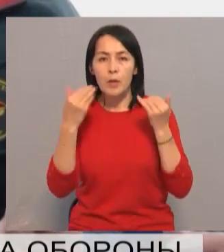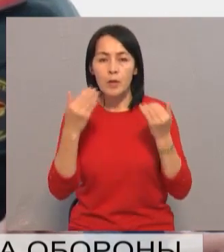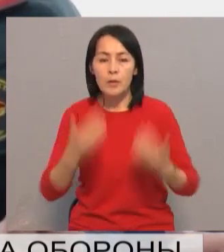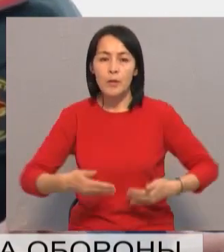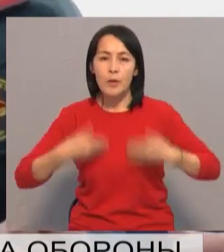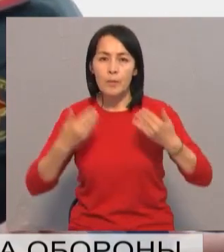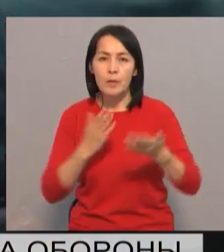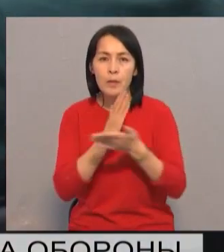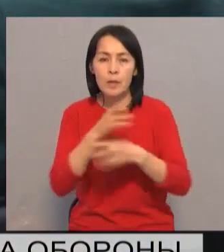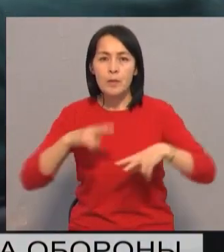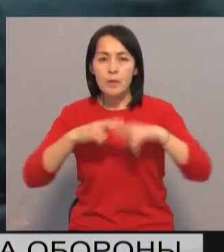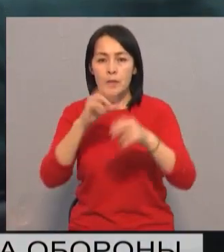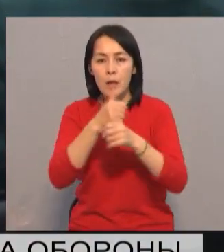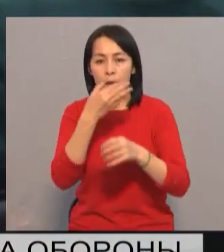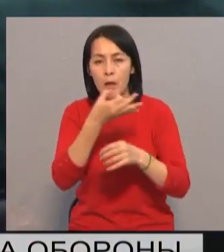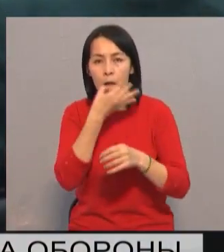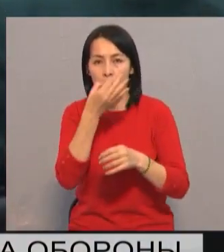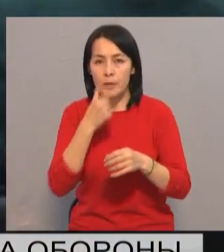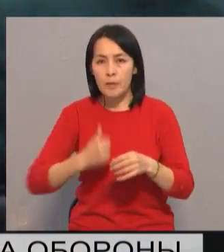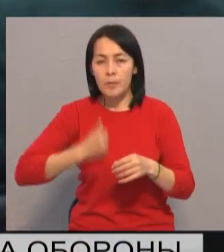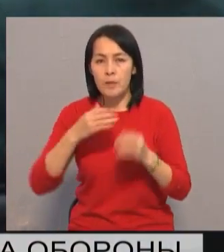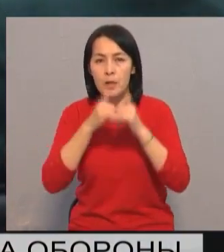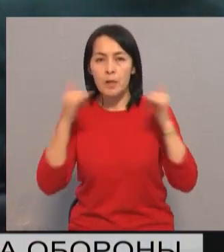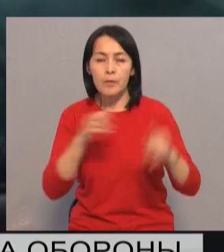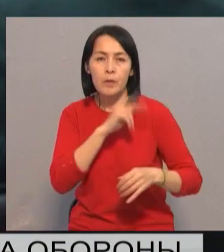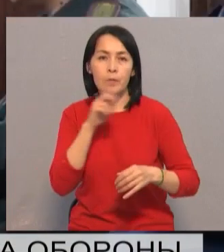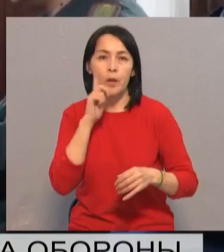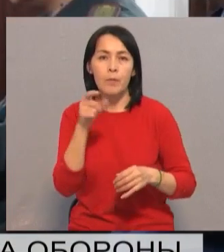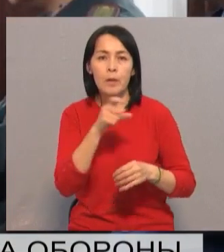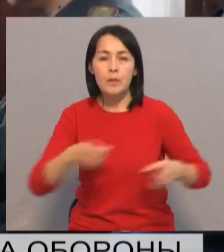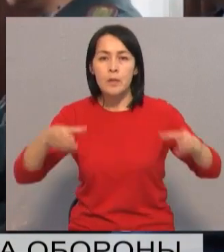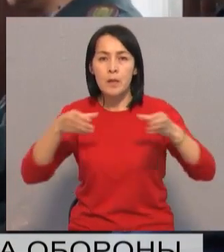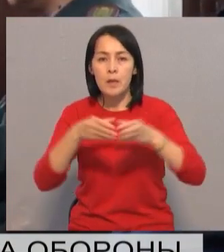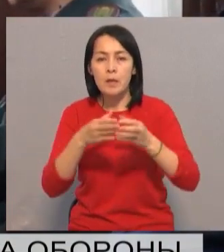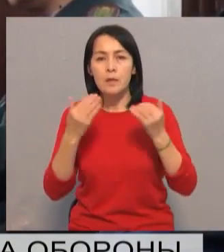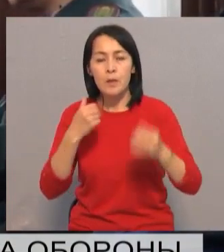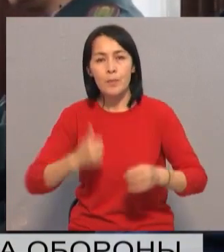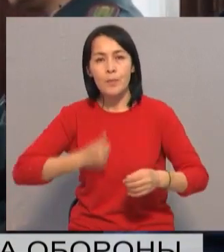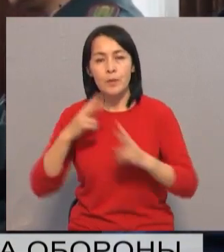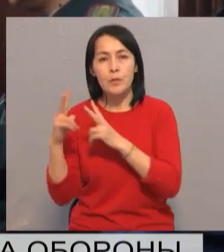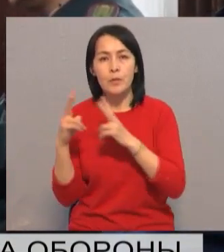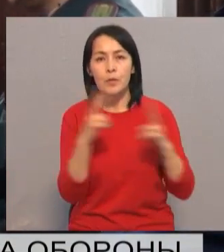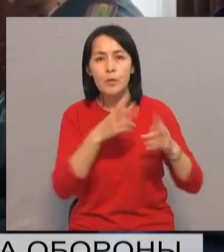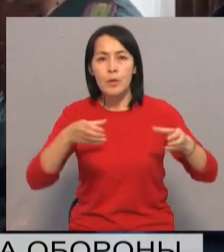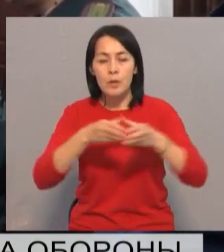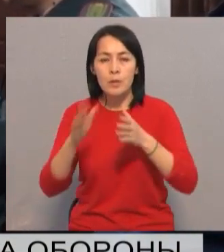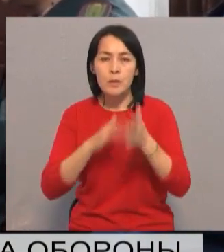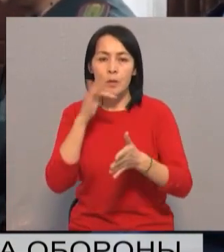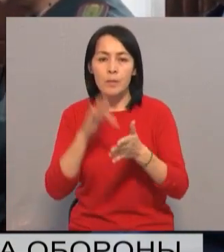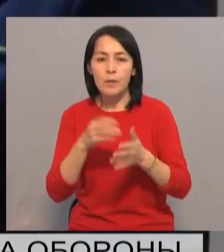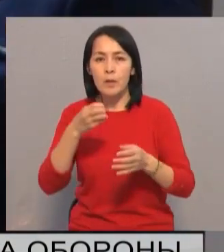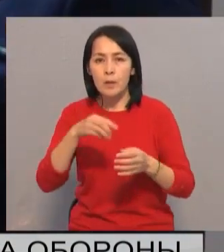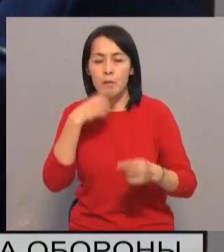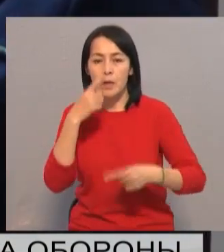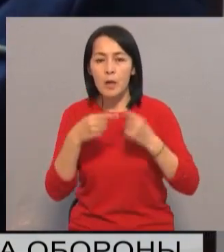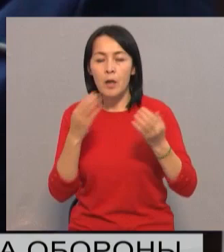Приветствуя гостей из столицы, аким отметил позитивное развитие работы молодежных организаций, патриотических клубов и кружков города. Тасов